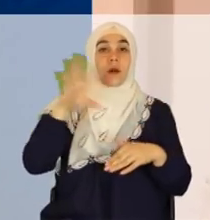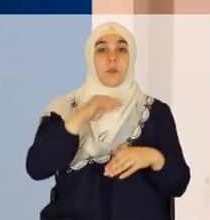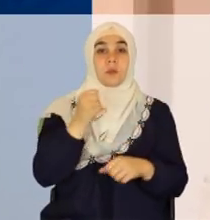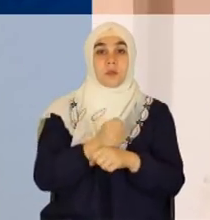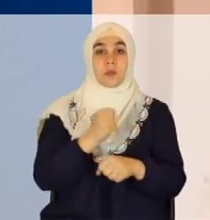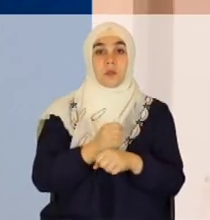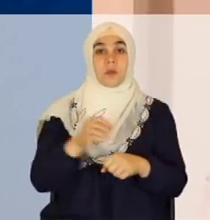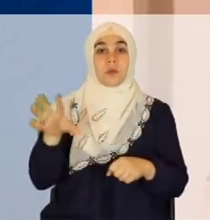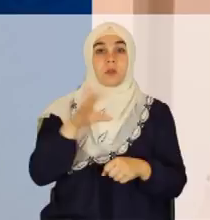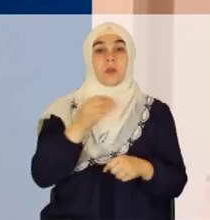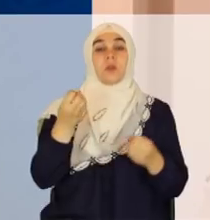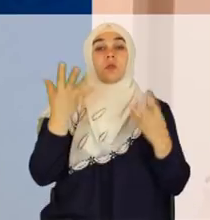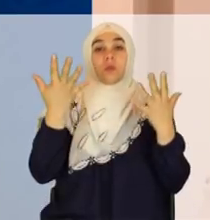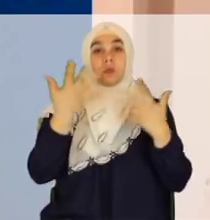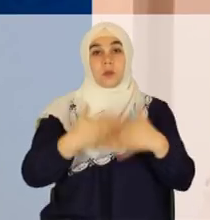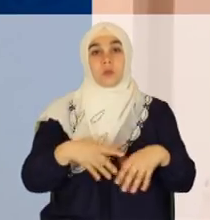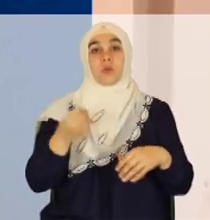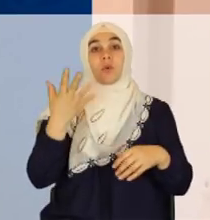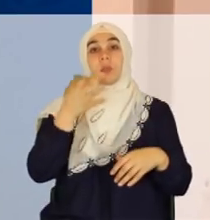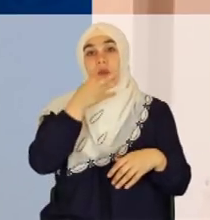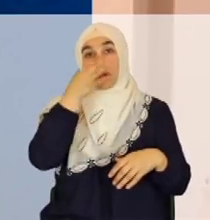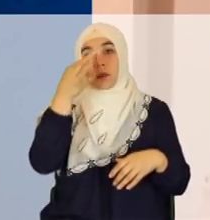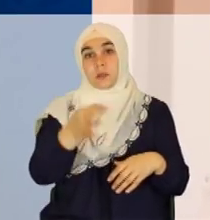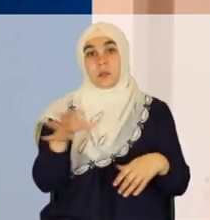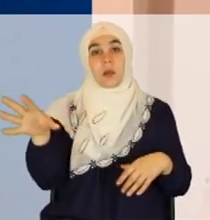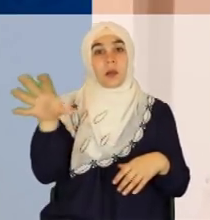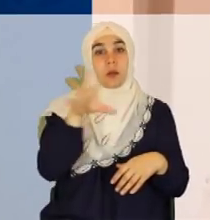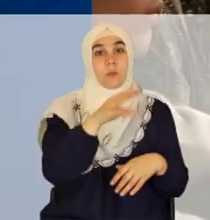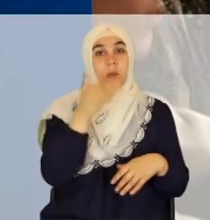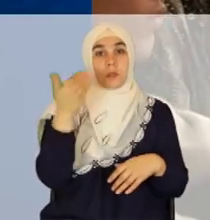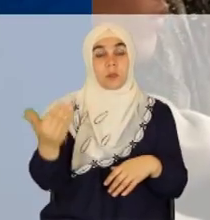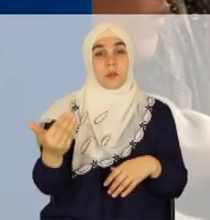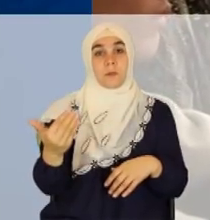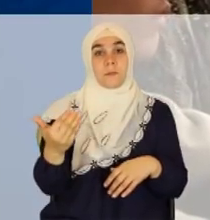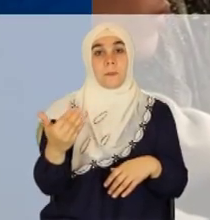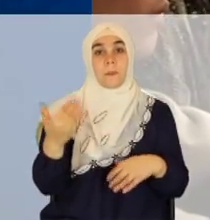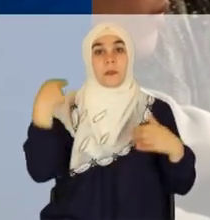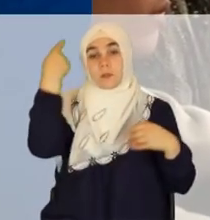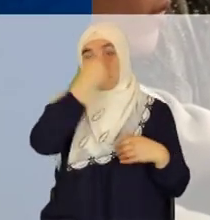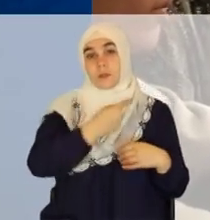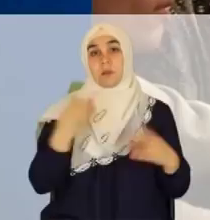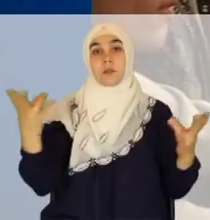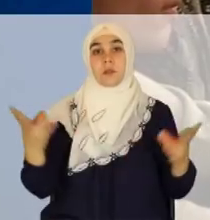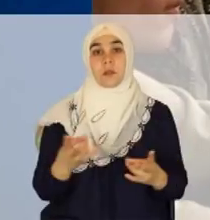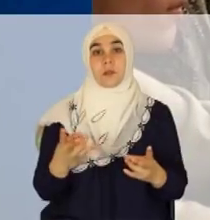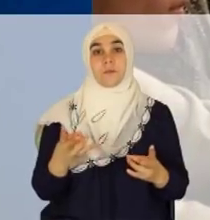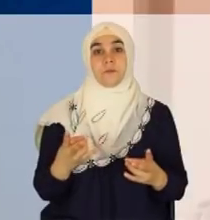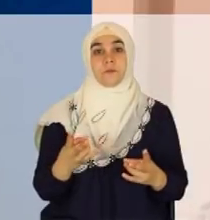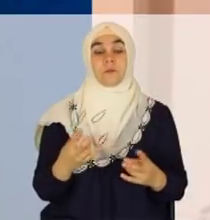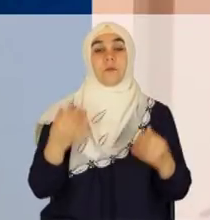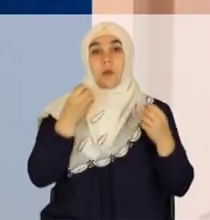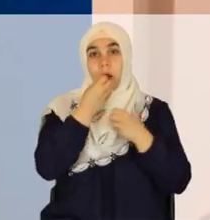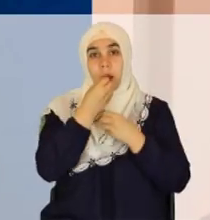tutamız, kuranın sonu ne işte, ne cimatta etemiz, bana şu, hepsi sıkkı mesele.